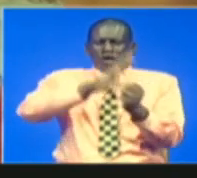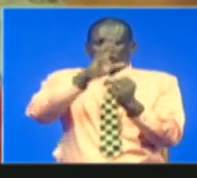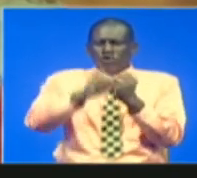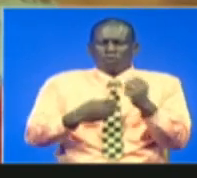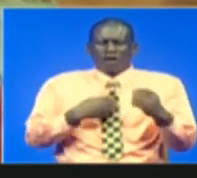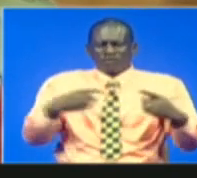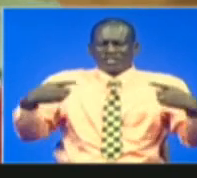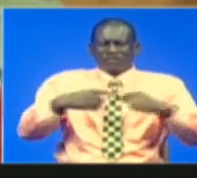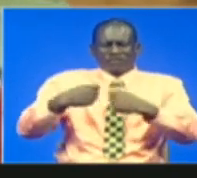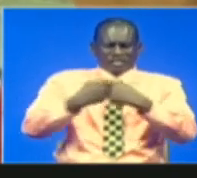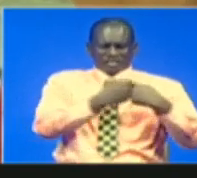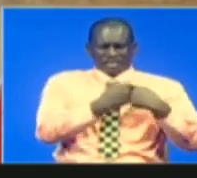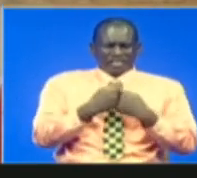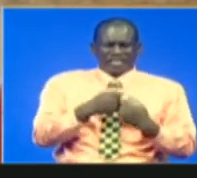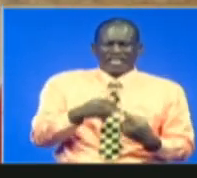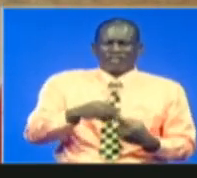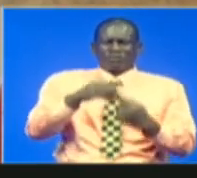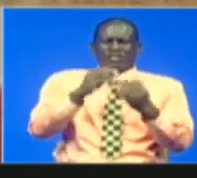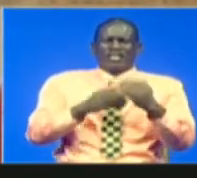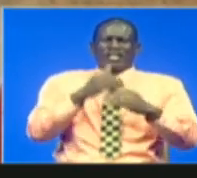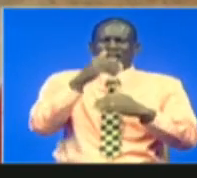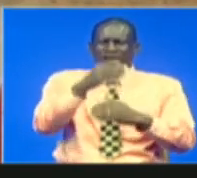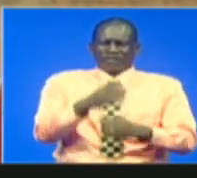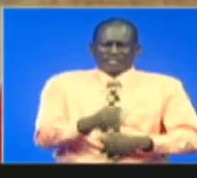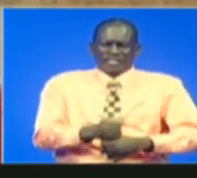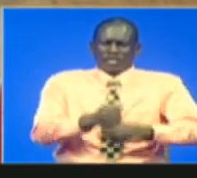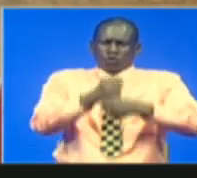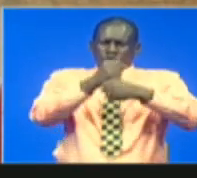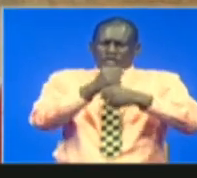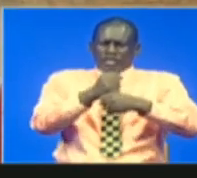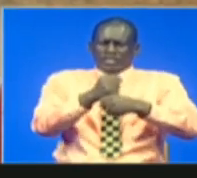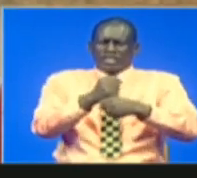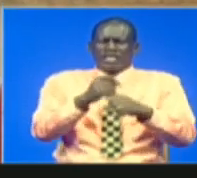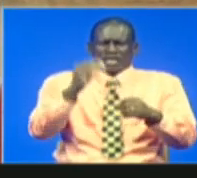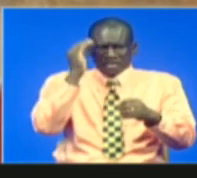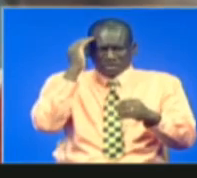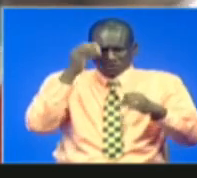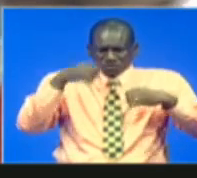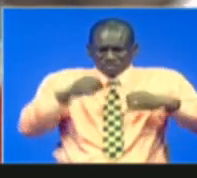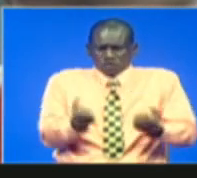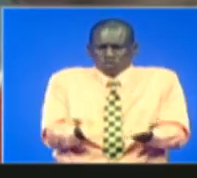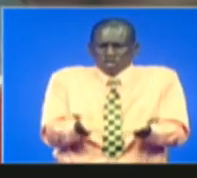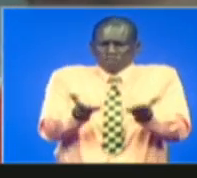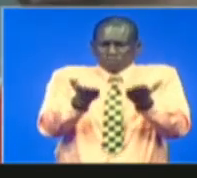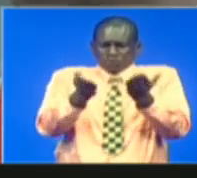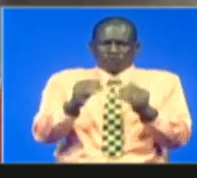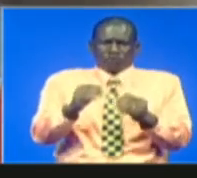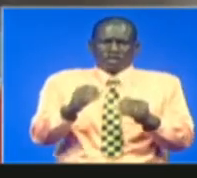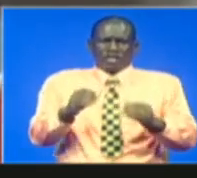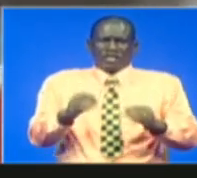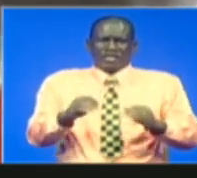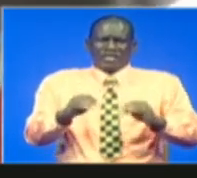ya wadau katika sekta ya elimu, unatarajiwa kuboresha sio tu uwezo wa wanafunzi bali pia uweledi wa walimu wao.